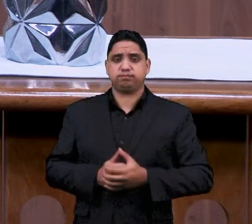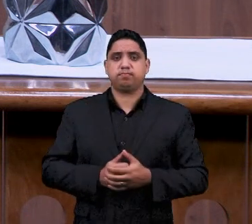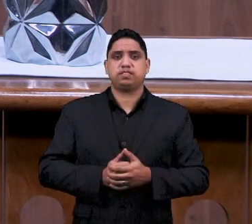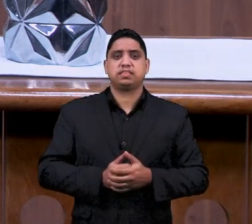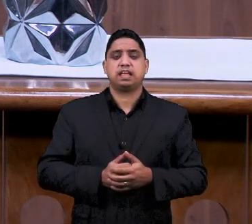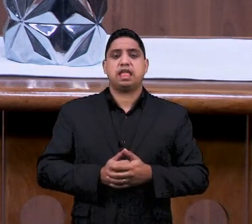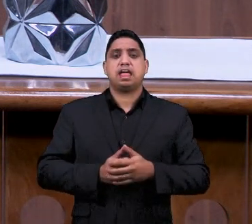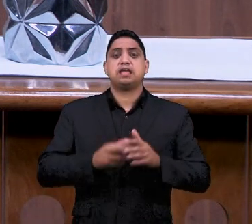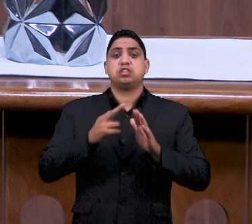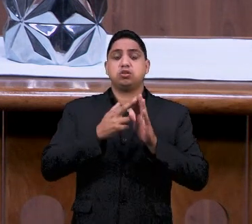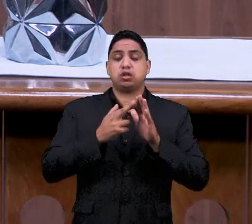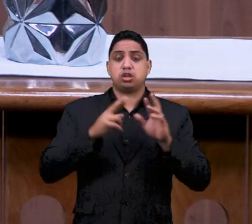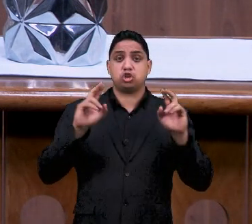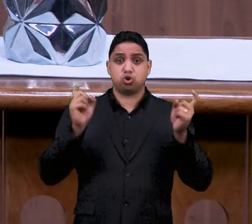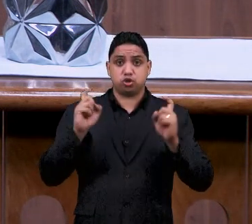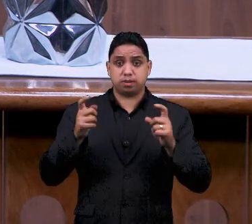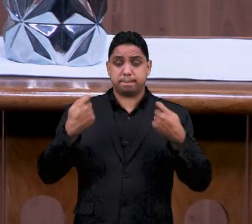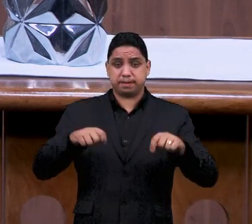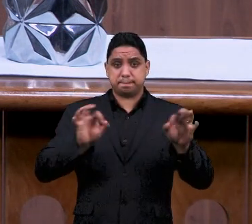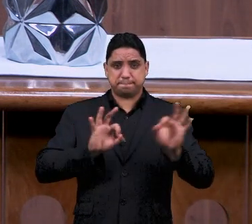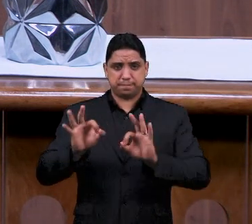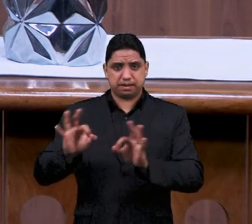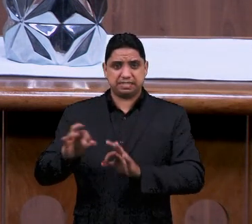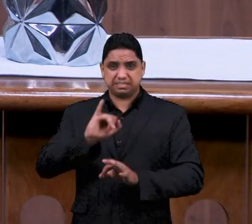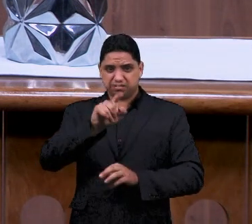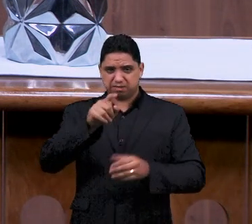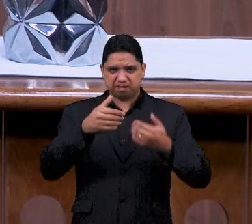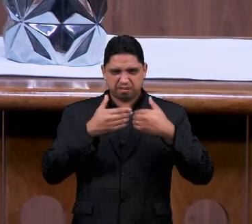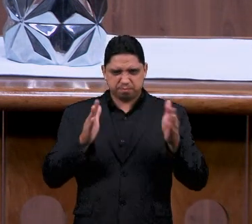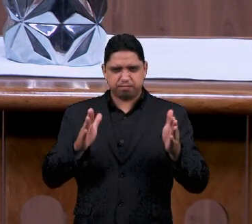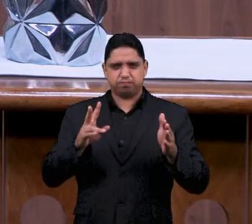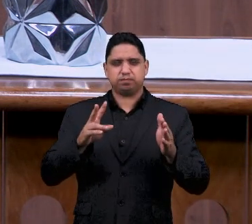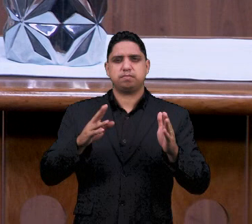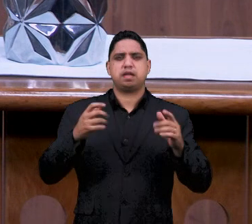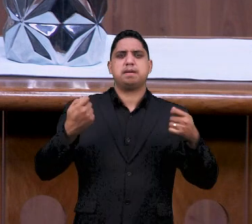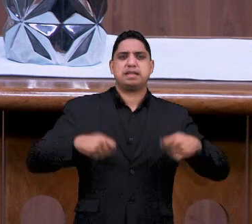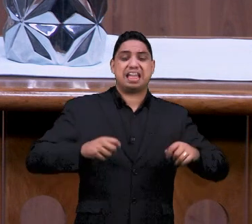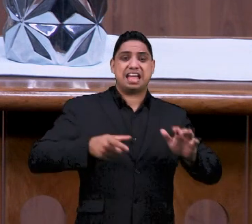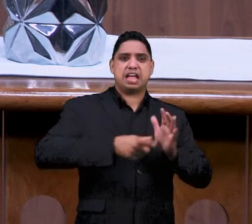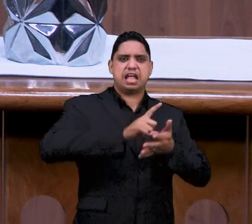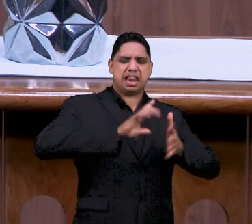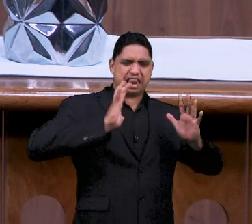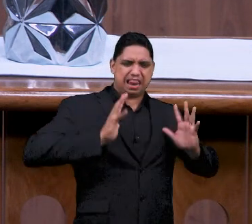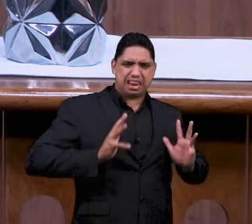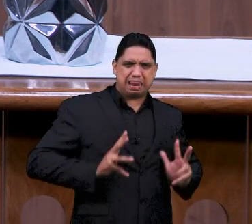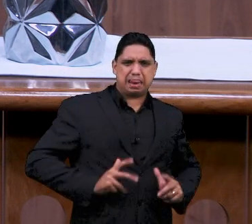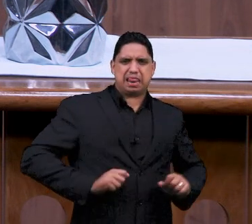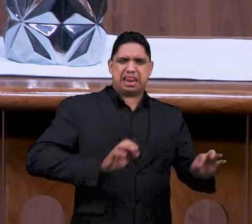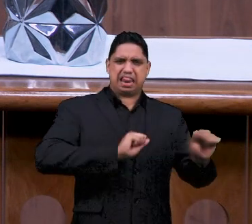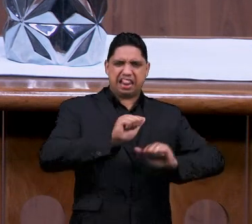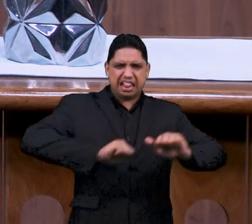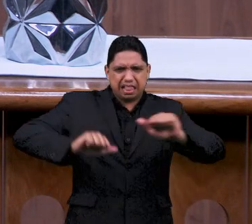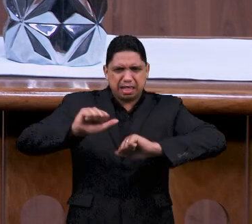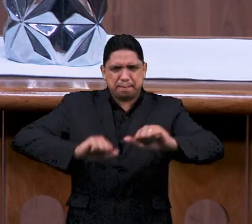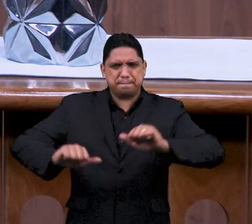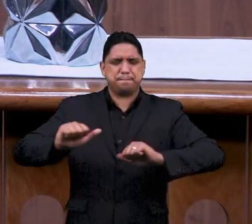les normes de protection. Vous allez ouvrir l'église, nettoyer, bien fait. Il faut